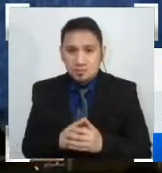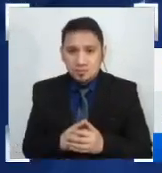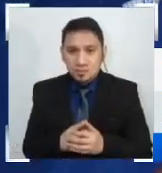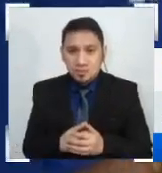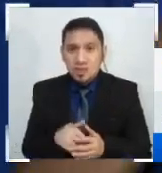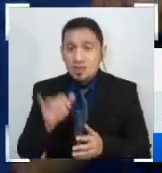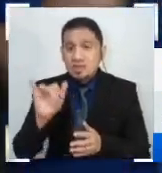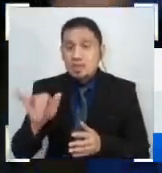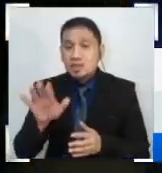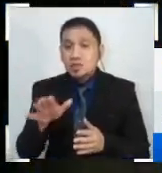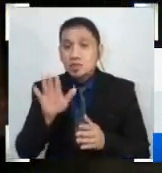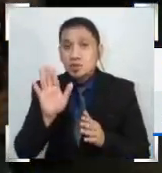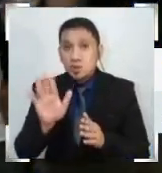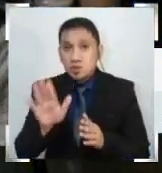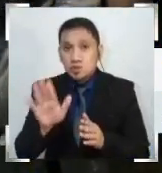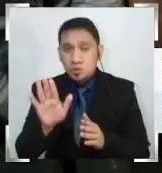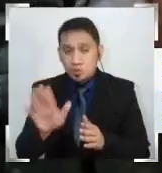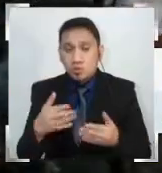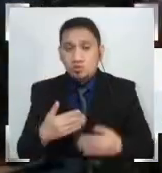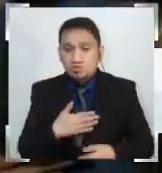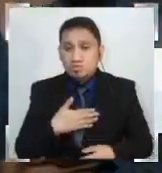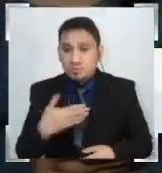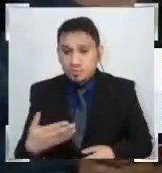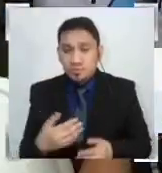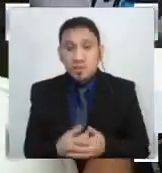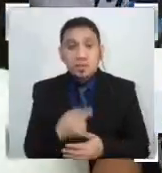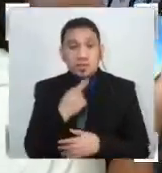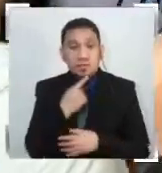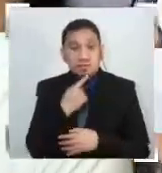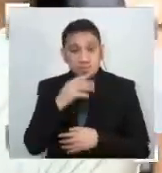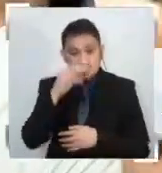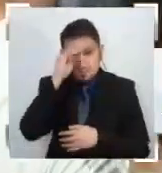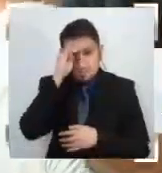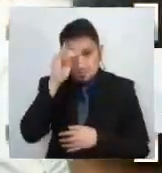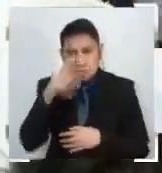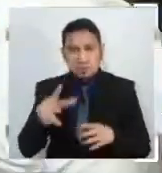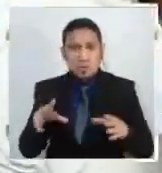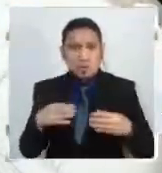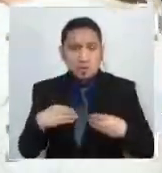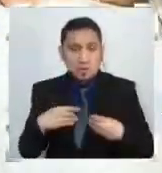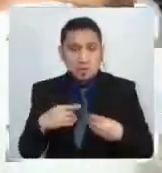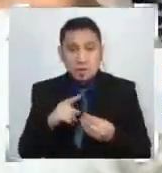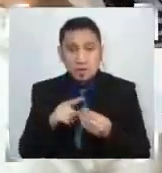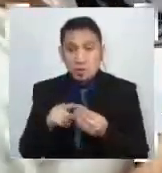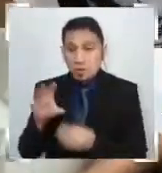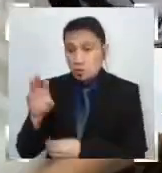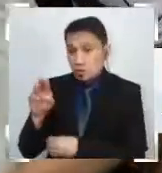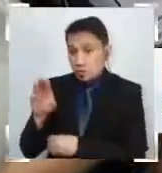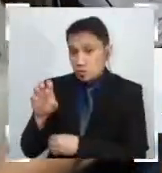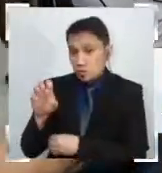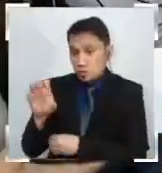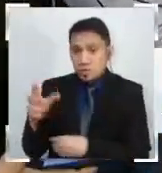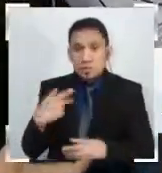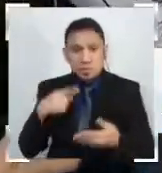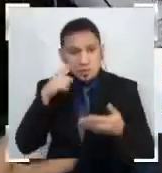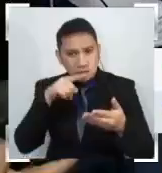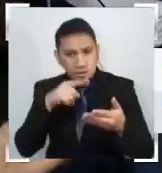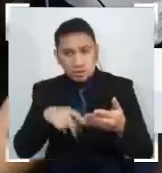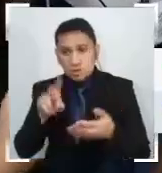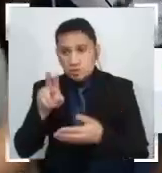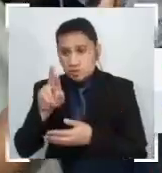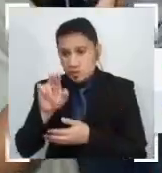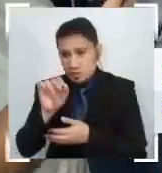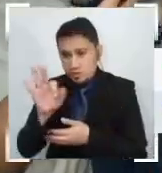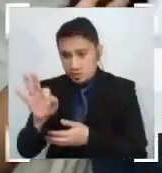bet. Sa panayam, sinabi ni Moreno na pabor siya sa hakbang ng COMELEC na ipa-verify ang mga YouTube channels ng